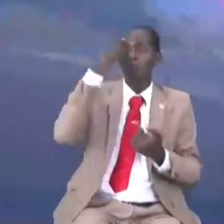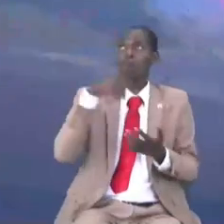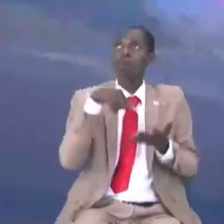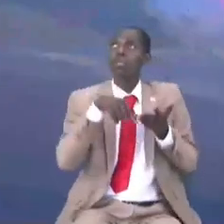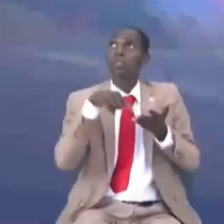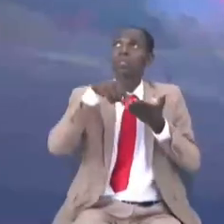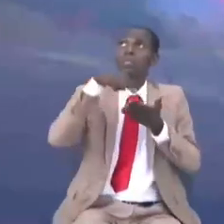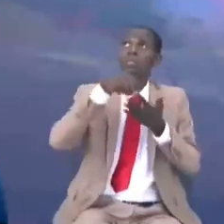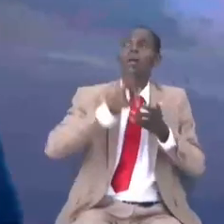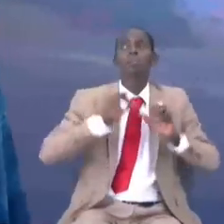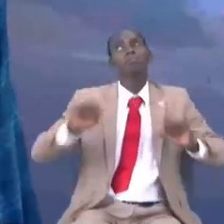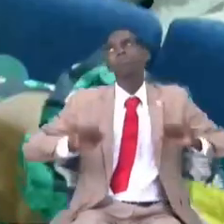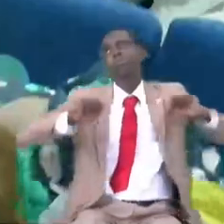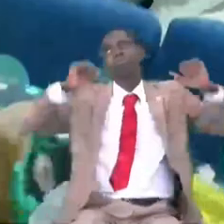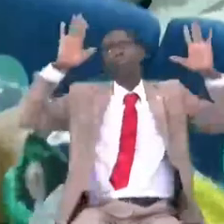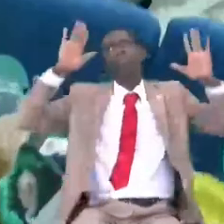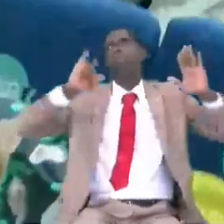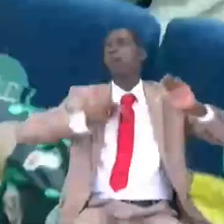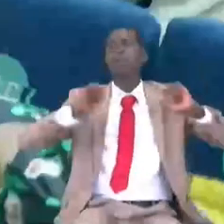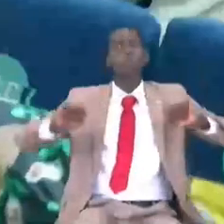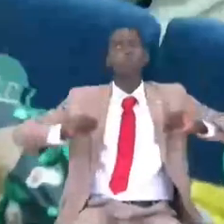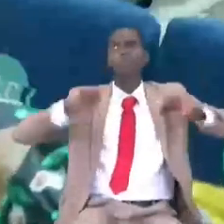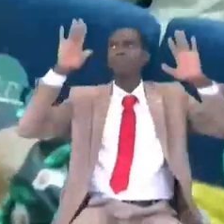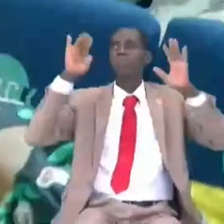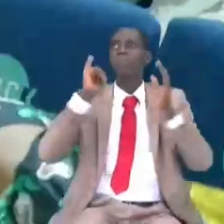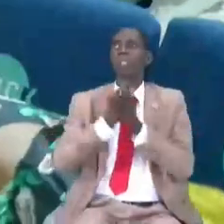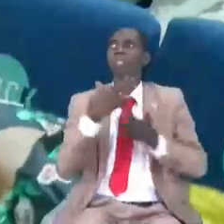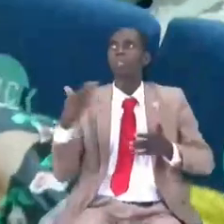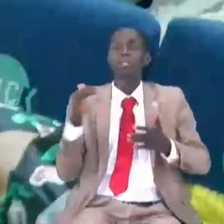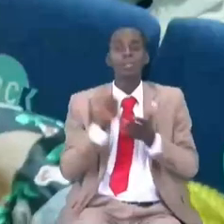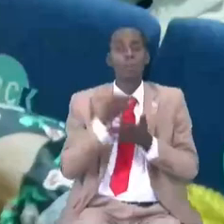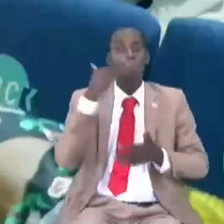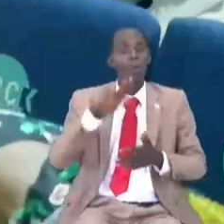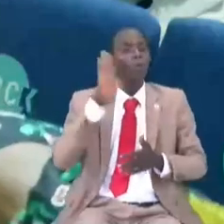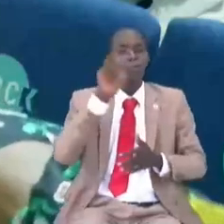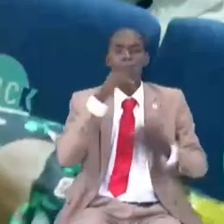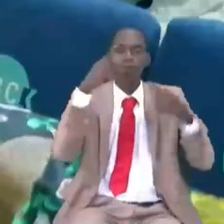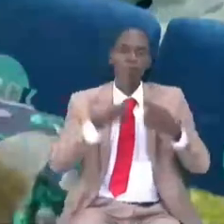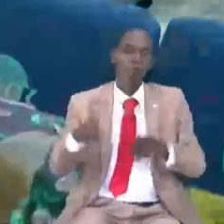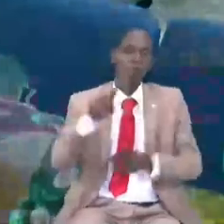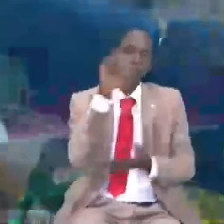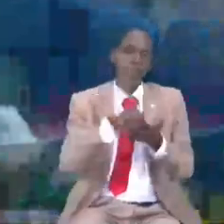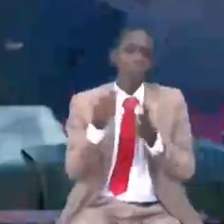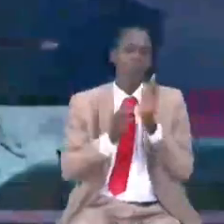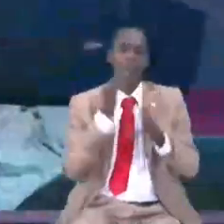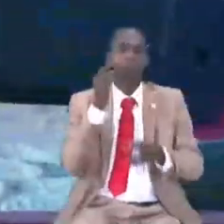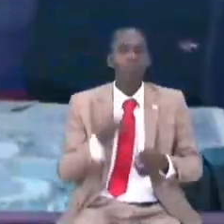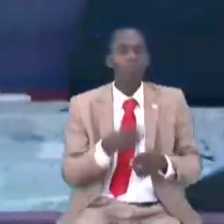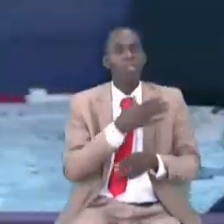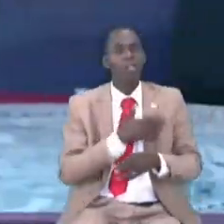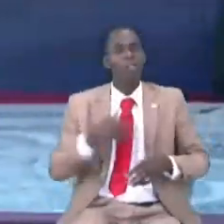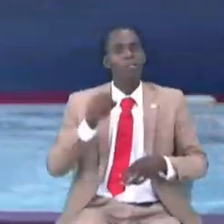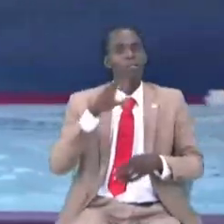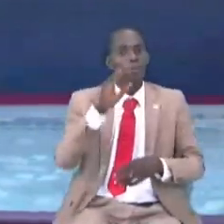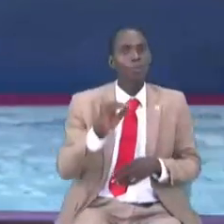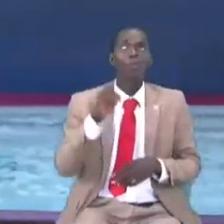mets les mains en haut, les mains en l'air. La calamité ne viendra plus dans ta vie. Alors Dieu lui-même se repentit. Ce qu'il